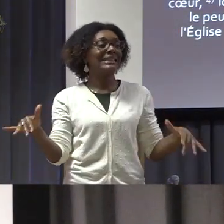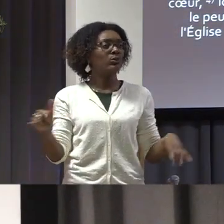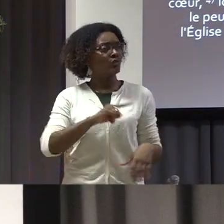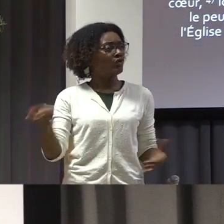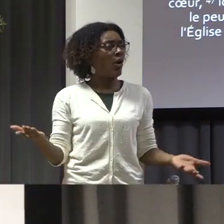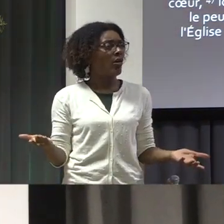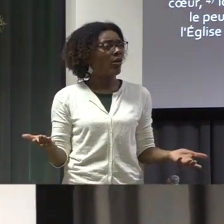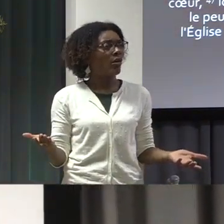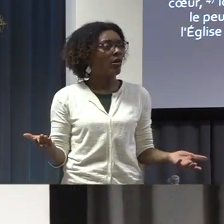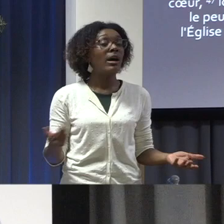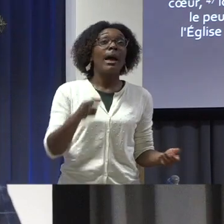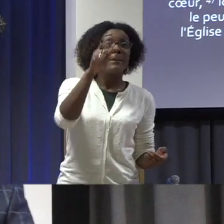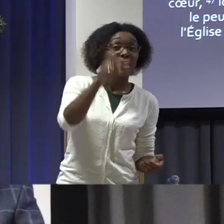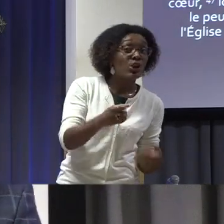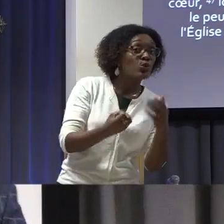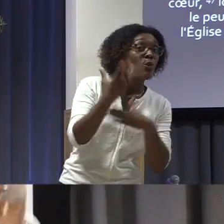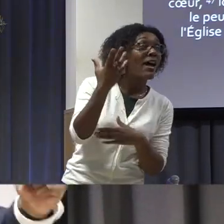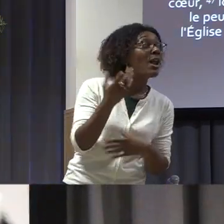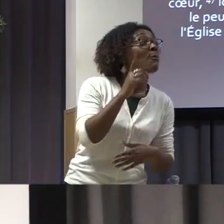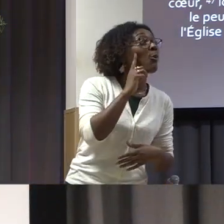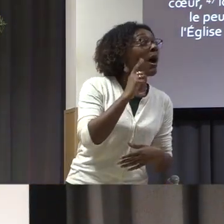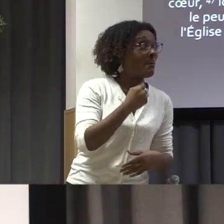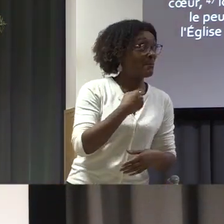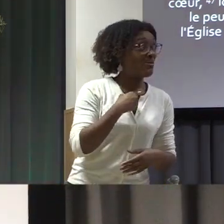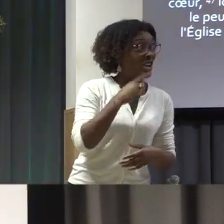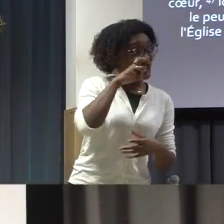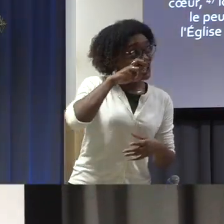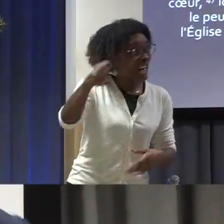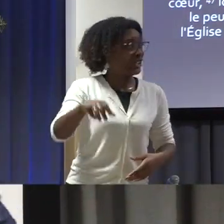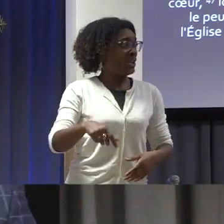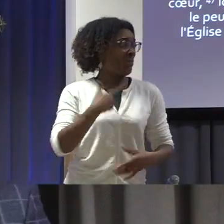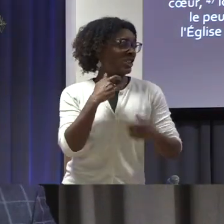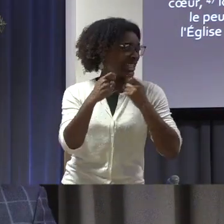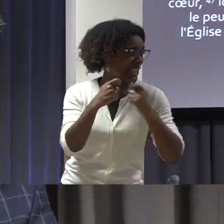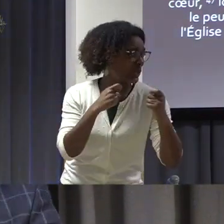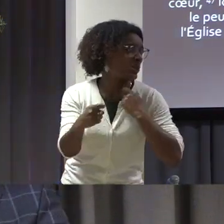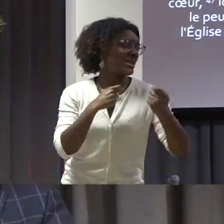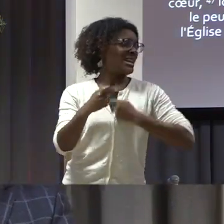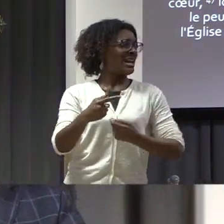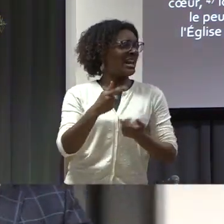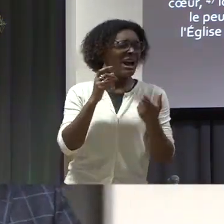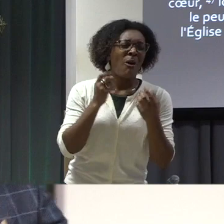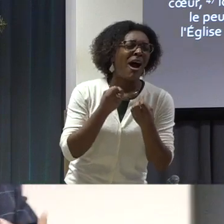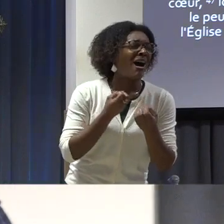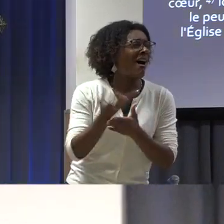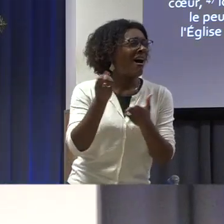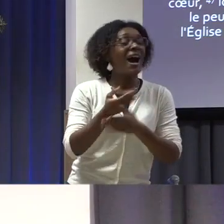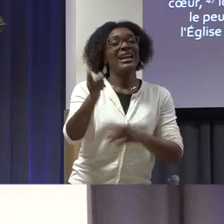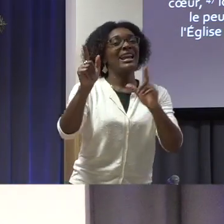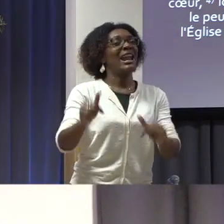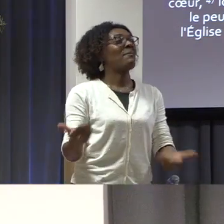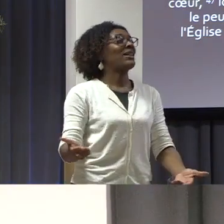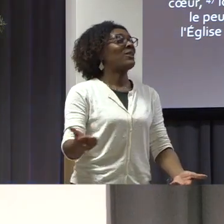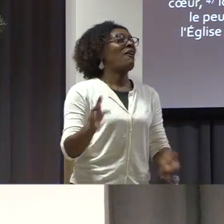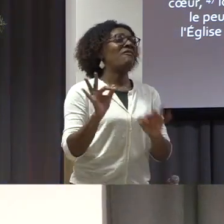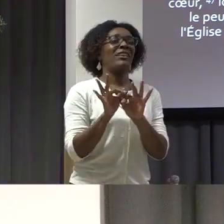le chercher j'ai été le chercher j'ai prié pour qu'il vienne j'étais parle avec lui pour qu'ils viennent et il est là il est là ça me réjouit je sais